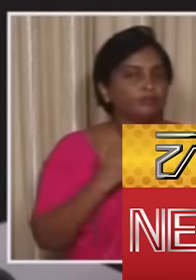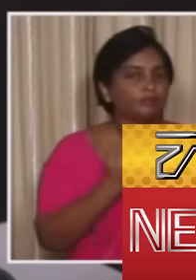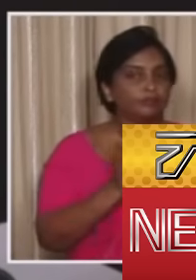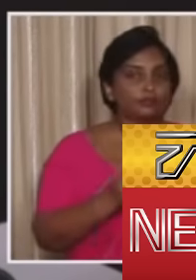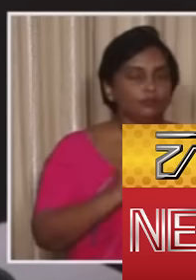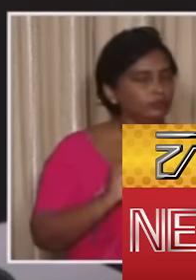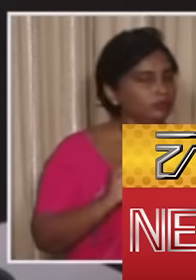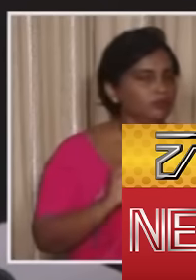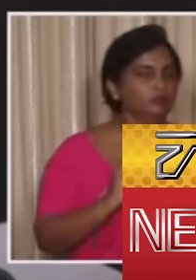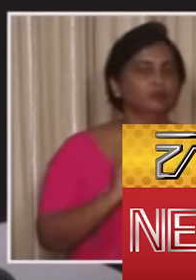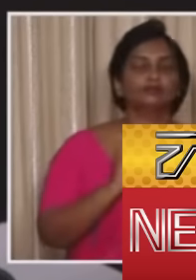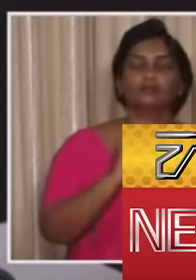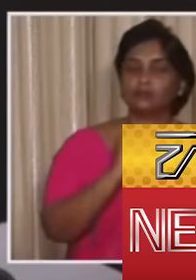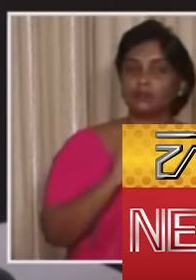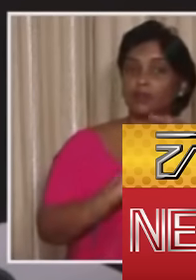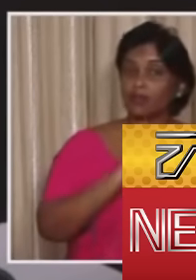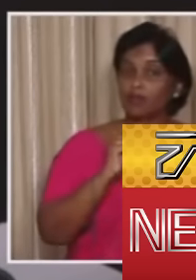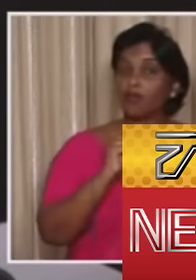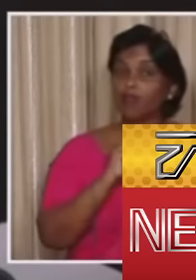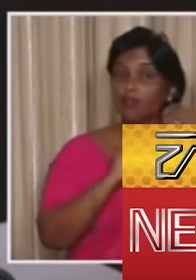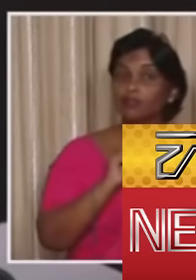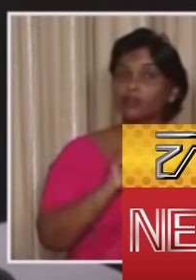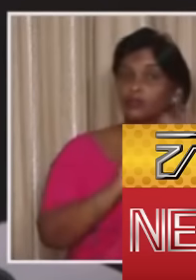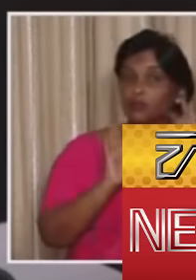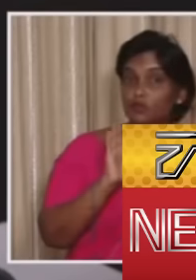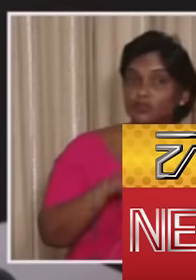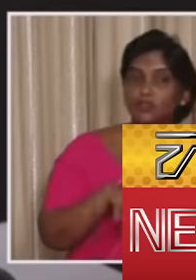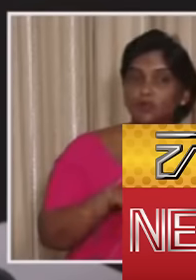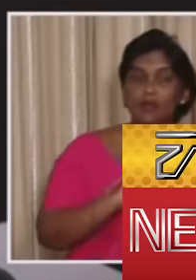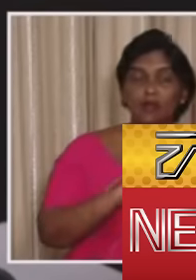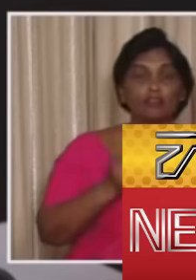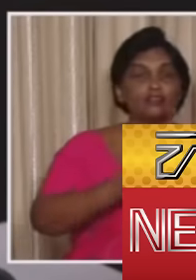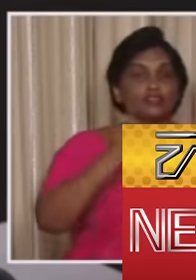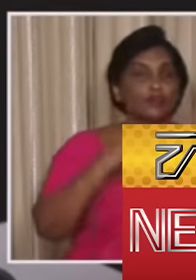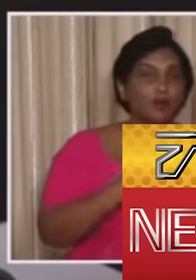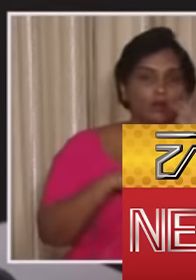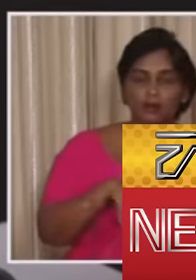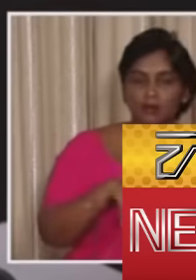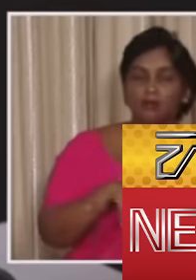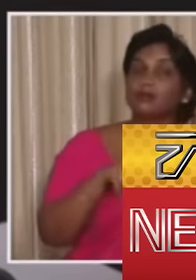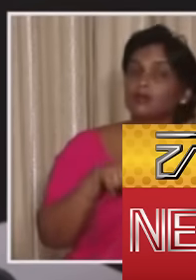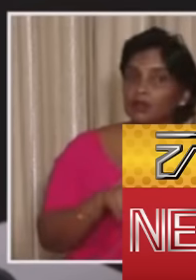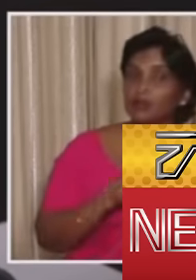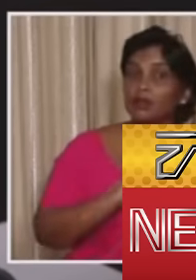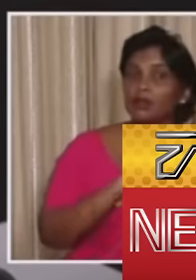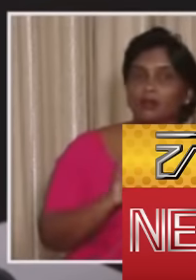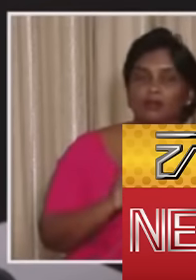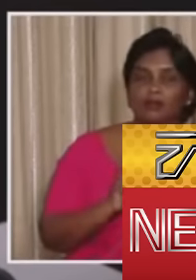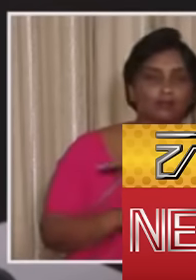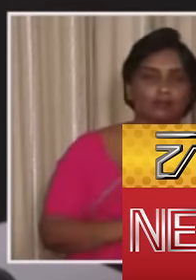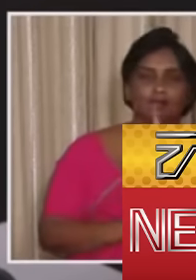ව්‍යාපාරය ගොඩනගාගෙන ඔවුන් ලංකාවෙන් එළියට යන්න සූදානම් වෙලා ඉන්න වෙලාව ලංකාවෙන් එළියට මාකට් එක හොයන්න නියලා. හැබැයි ලංකාවේ මාකට් එකෙන්